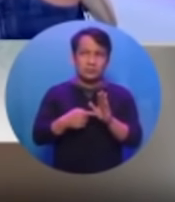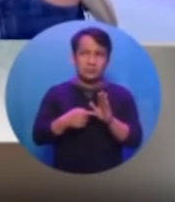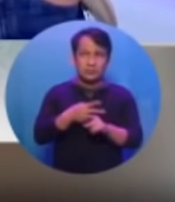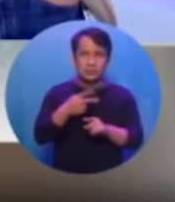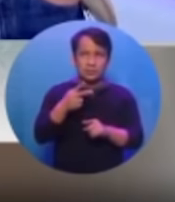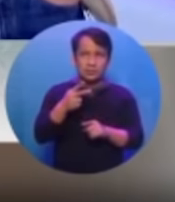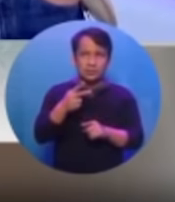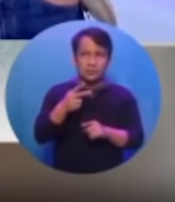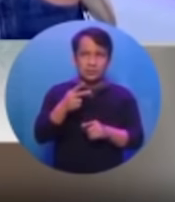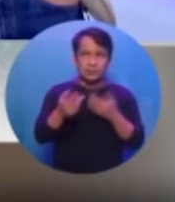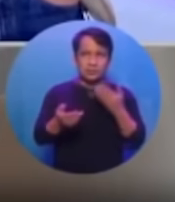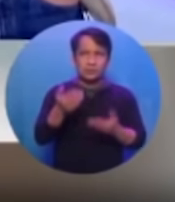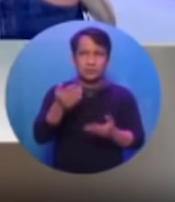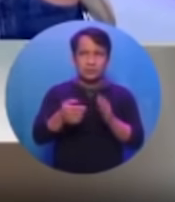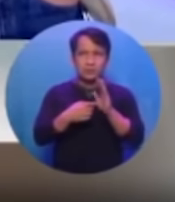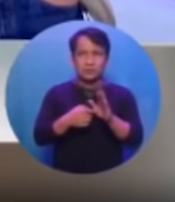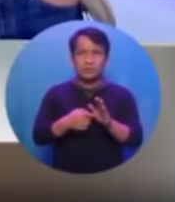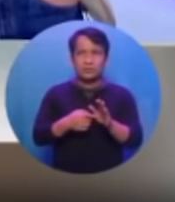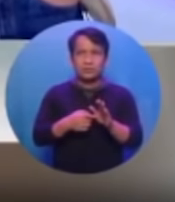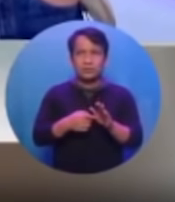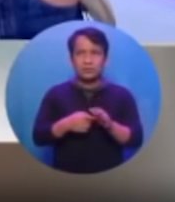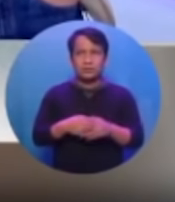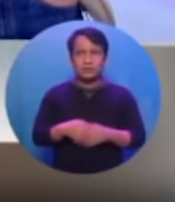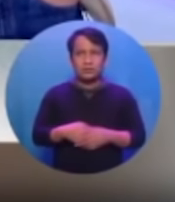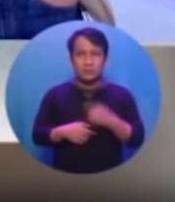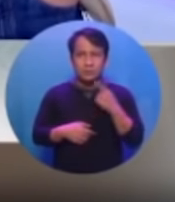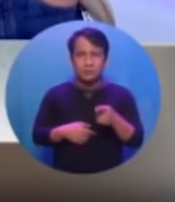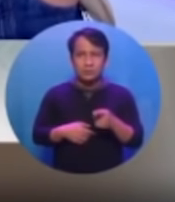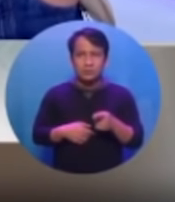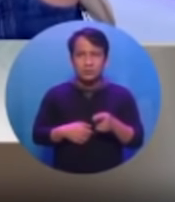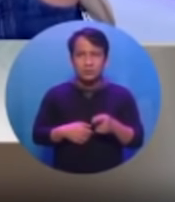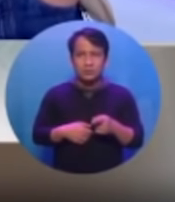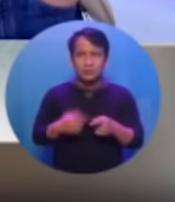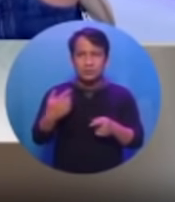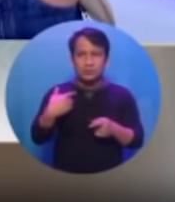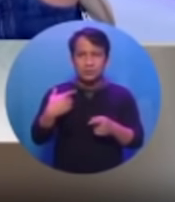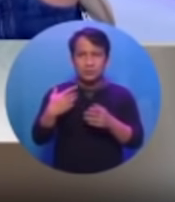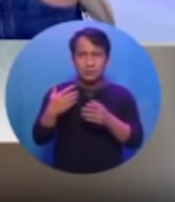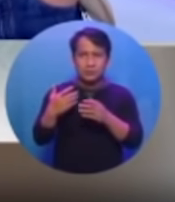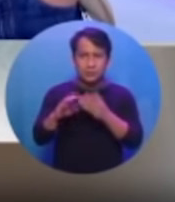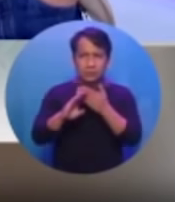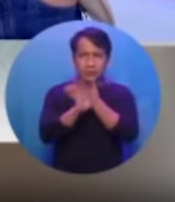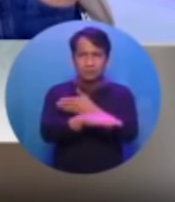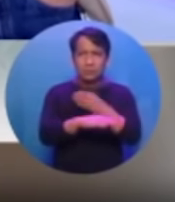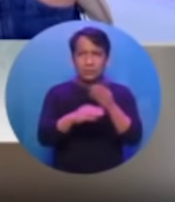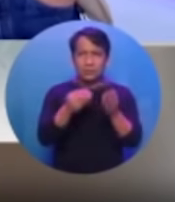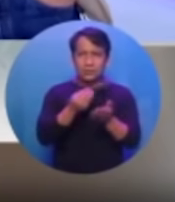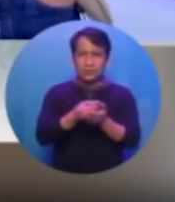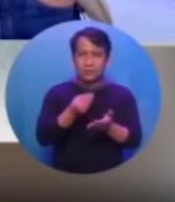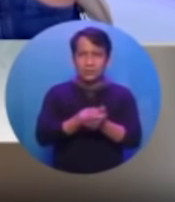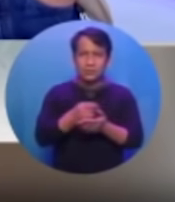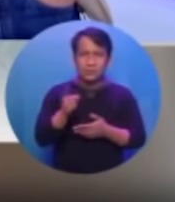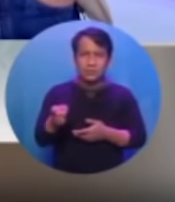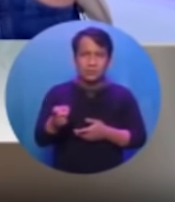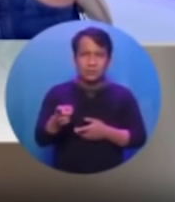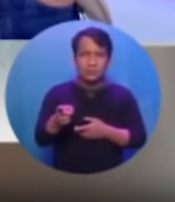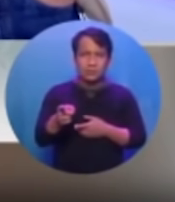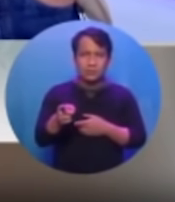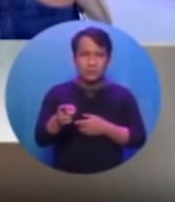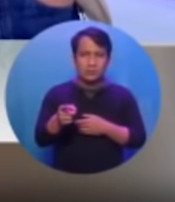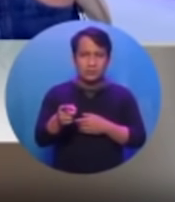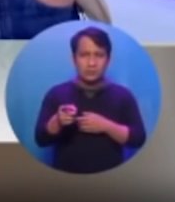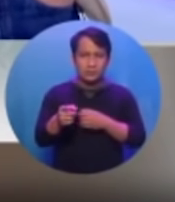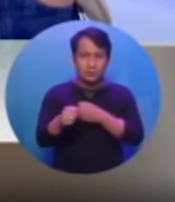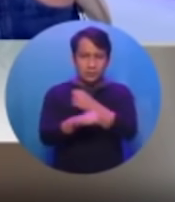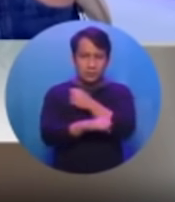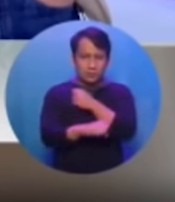biktima. Parang natalo po sila kasi po naibalik naman yung pera. Istapa po yung inano sa sinaso